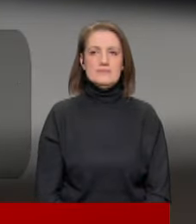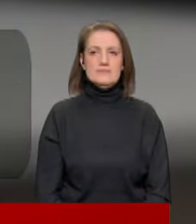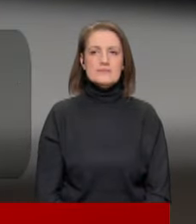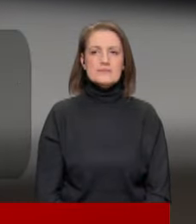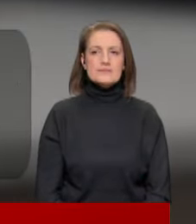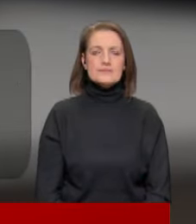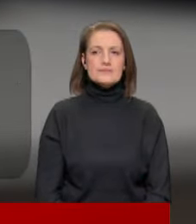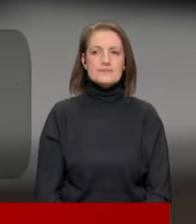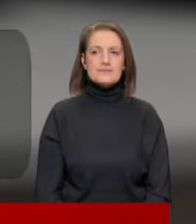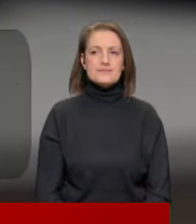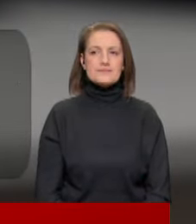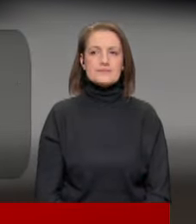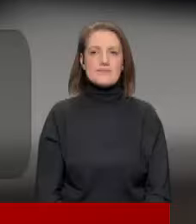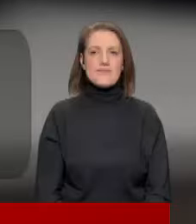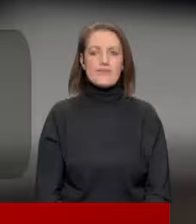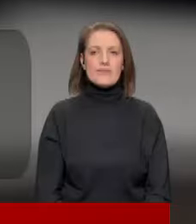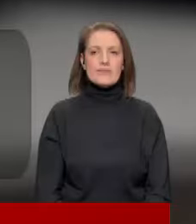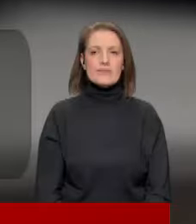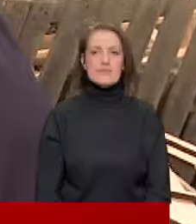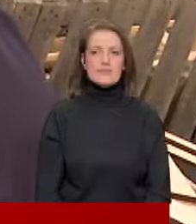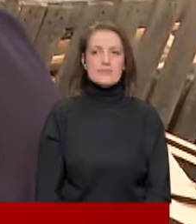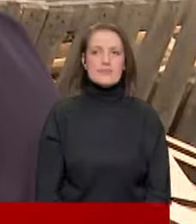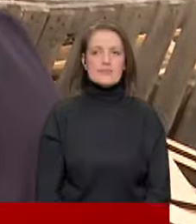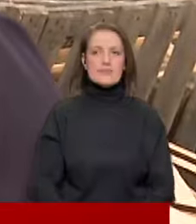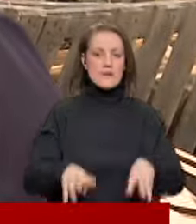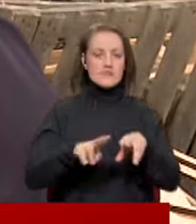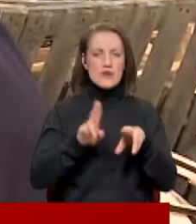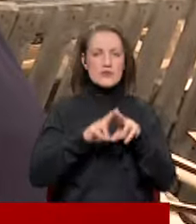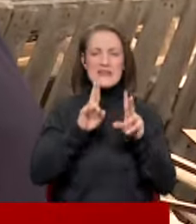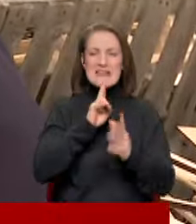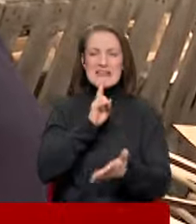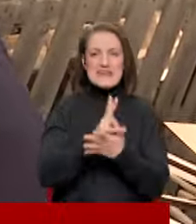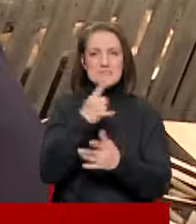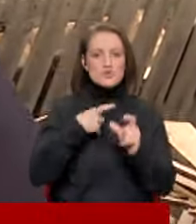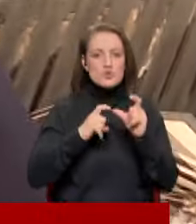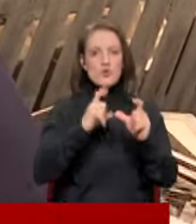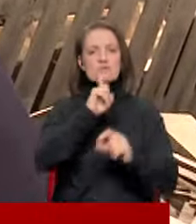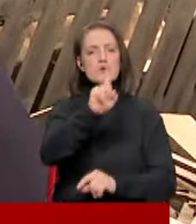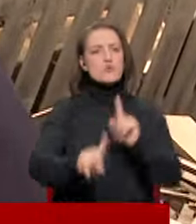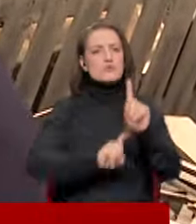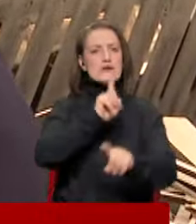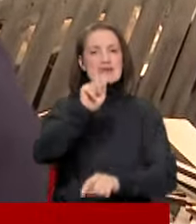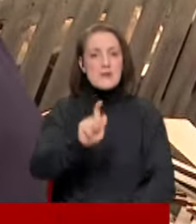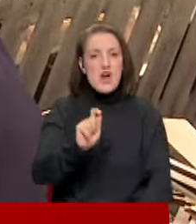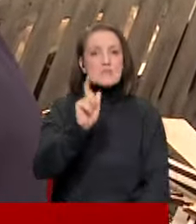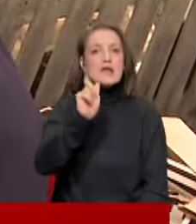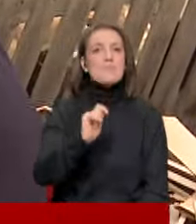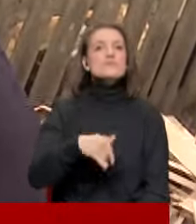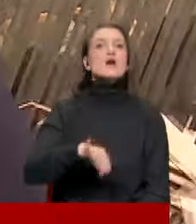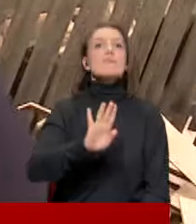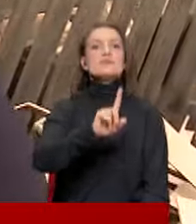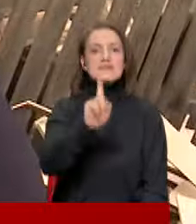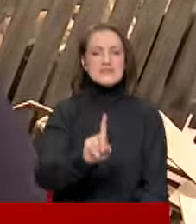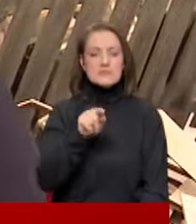projesi olacak mı olmayacak mı Bunu öğrenmek istiyorum Murat kuruma çok net bir şekilde sorularımı sordum yapacak mısınız yapmayacak